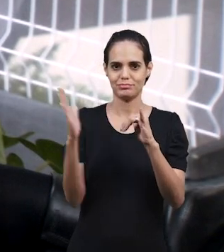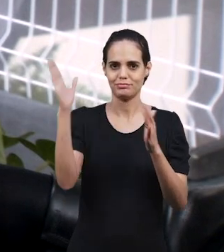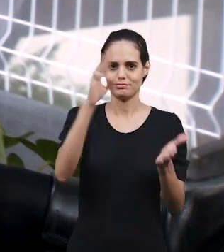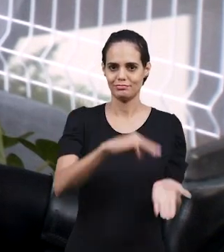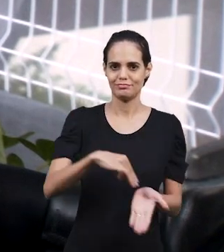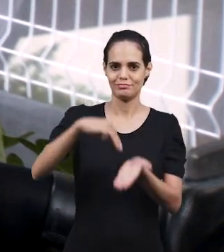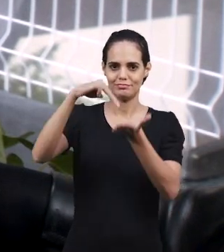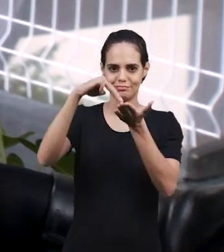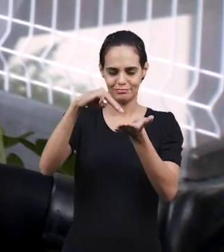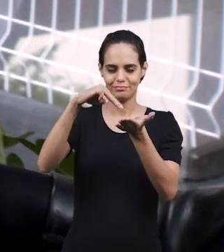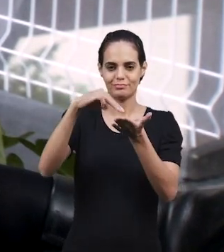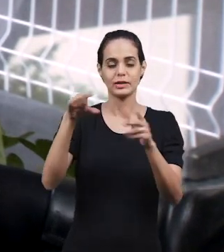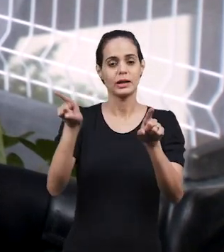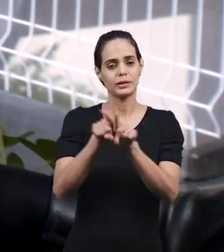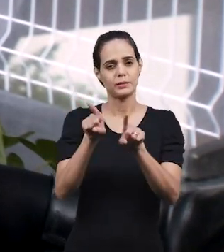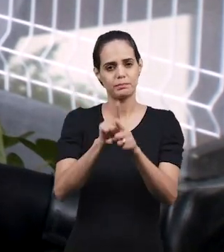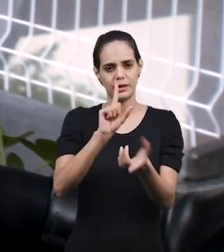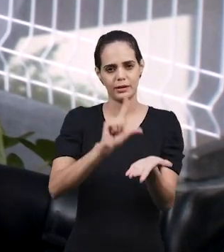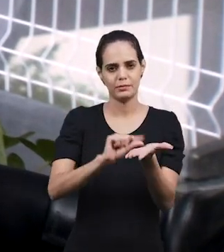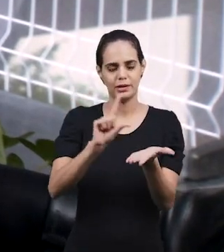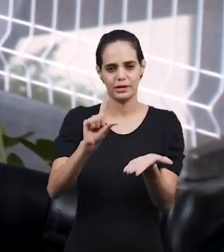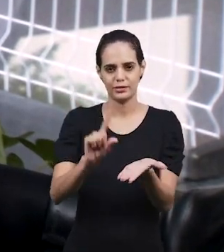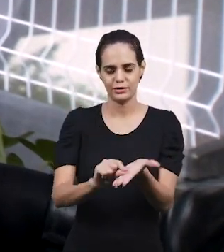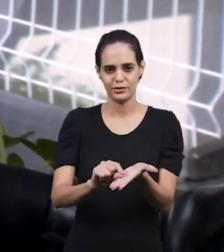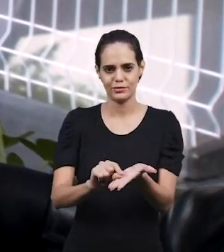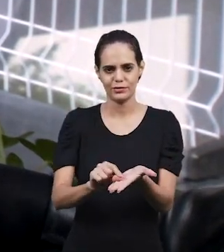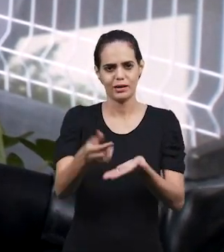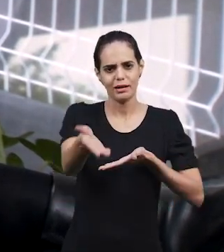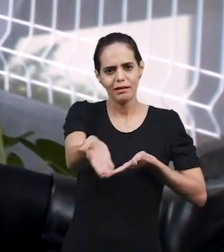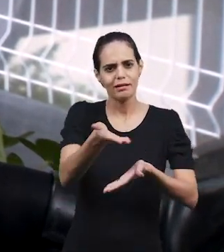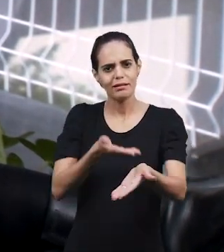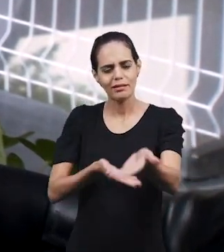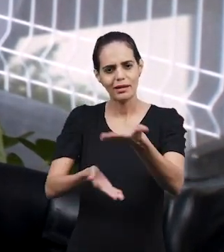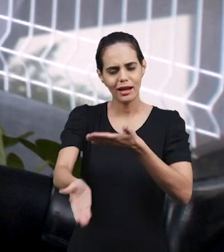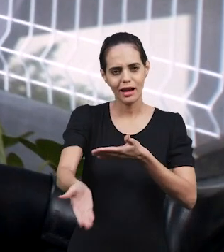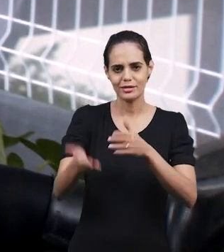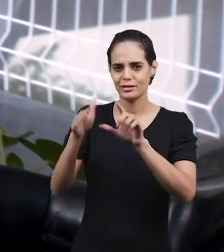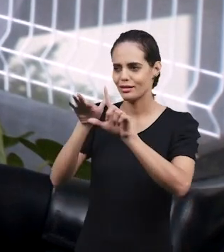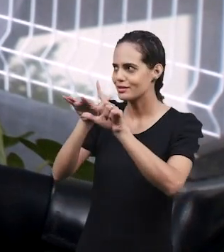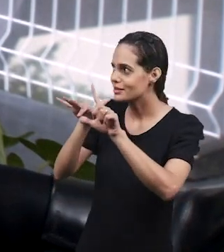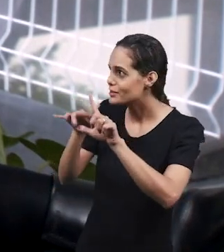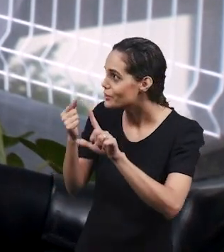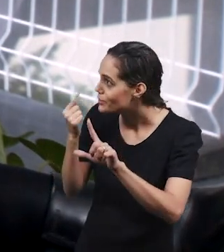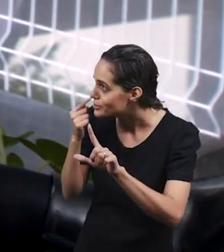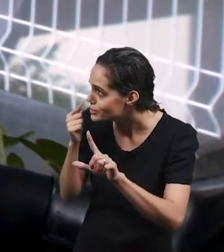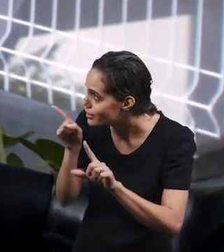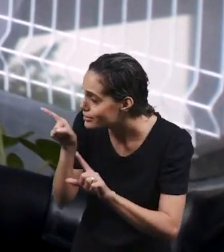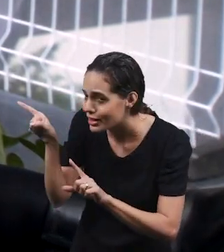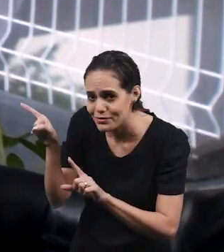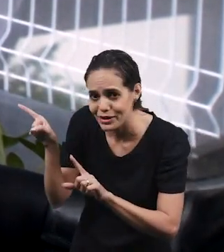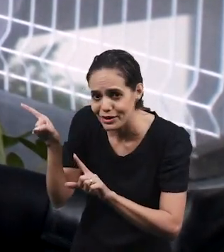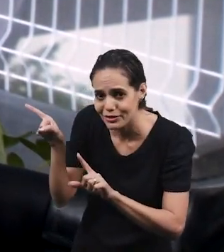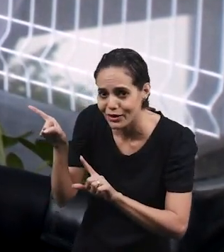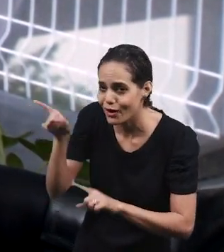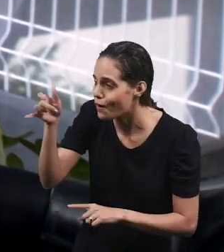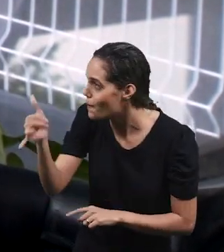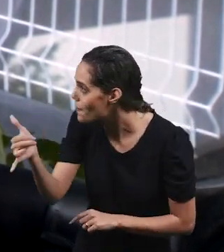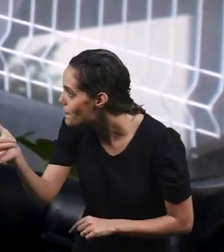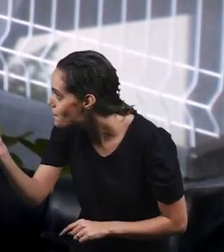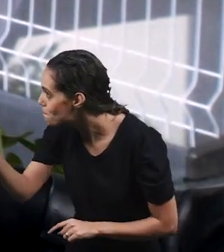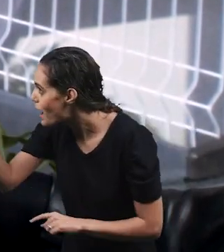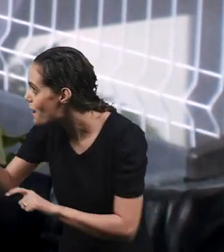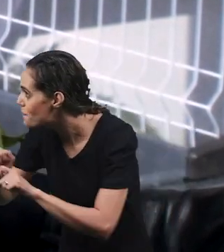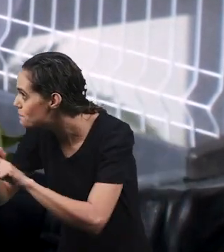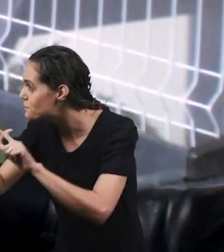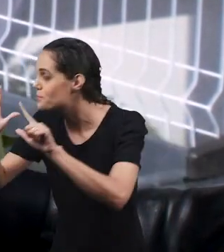canal de l'Église chrétienne Maranatha YouTube et aussi par nos applications. Interagissez avec nous, pointez l'appareil photo de votre smartphone